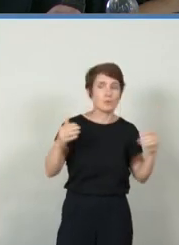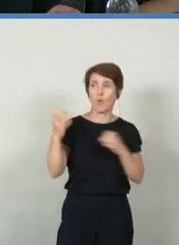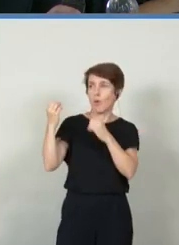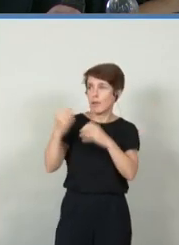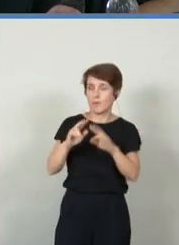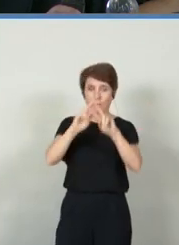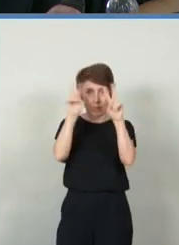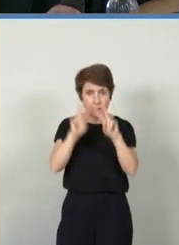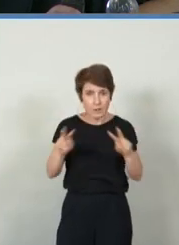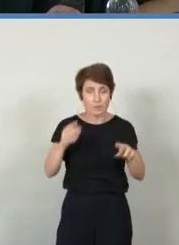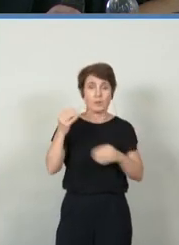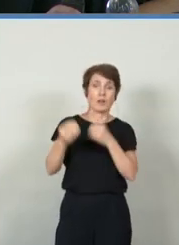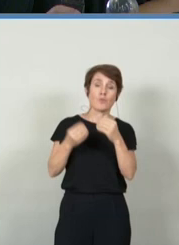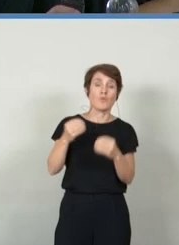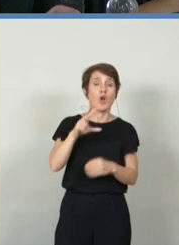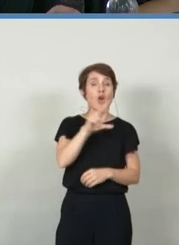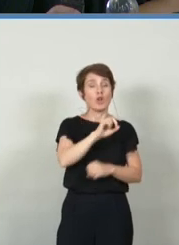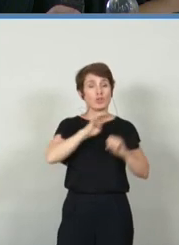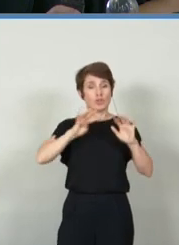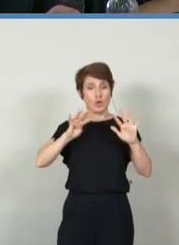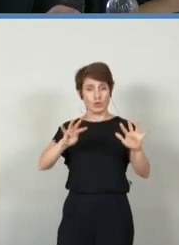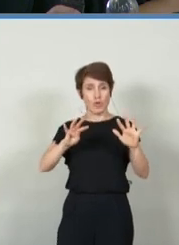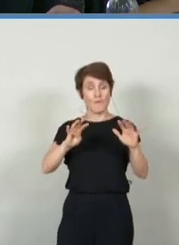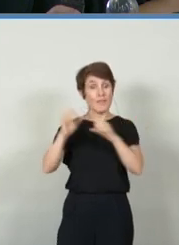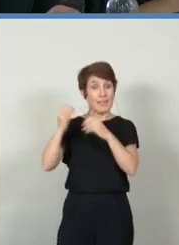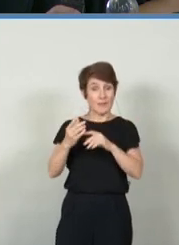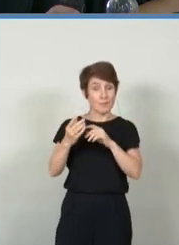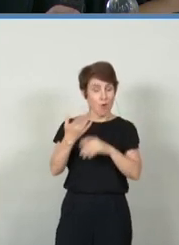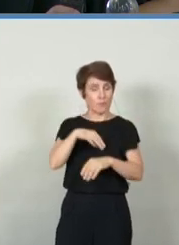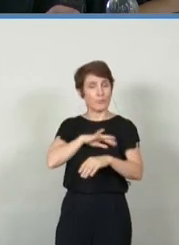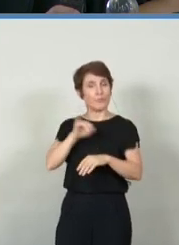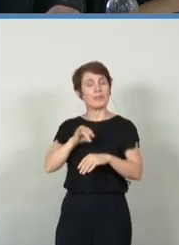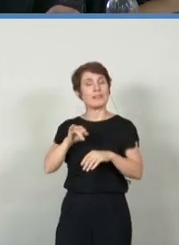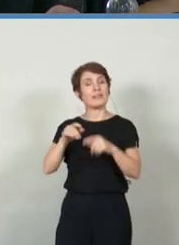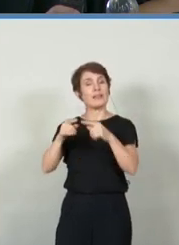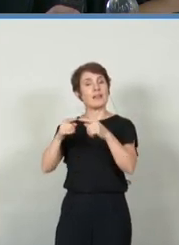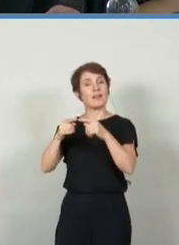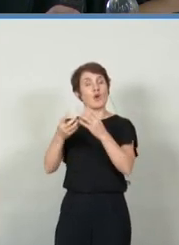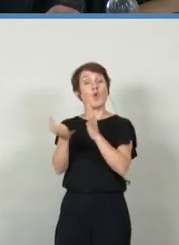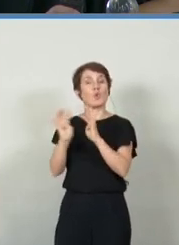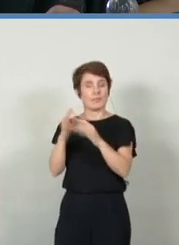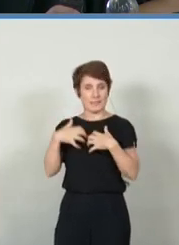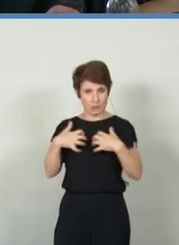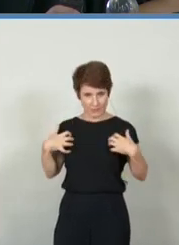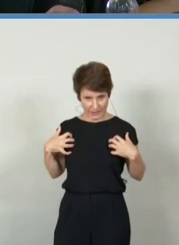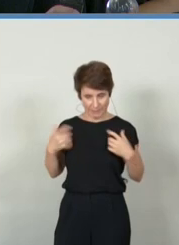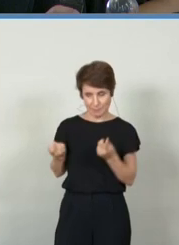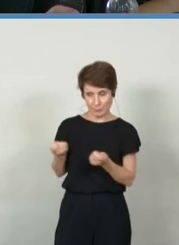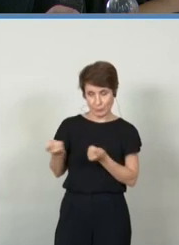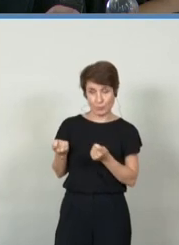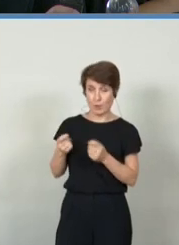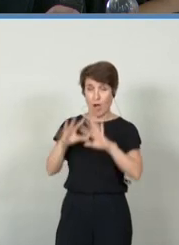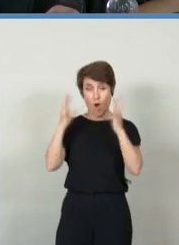encore des 39 événements portés par le Conseil scientifique au total ce sont 755 événements